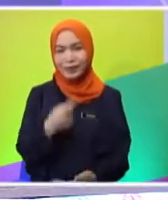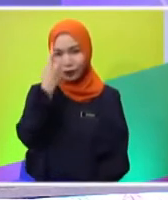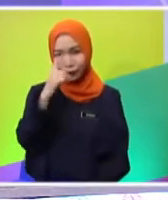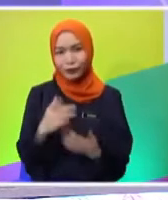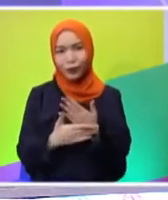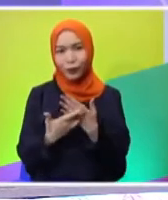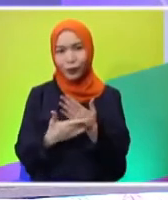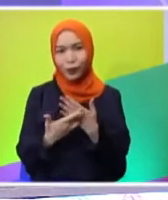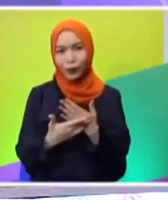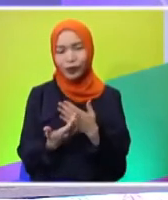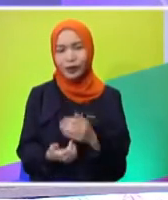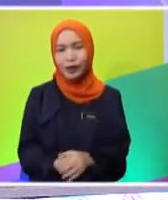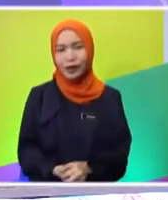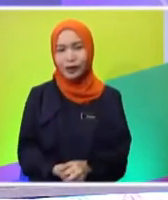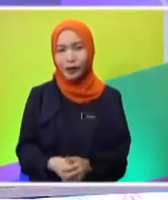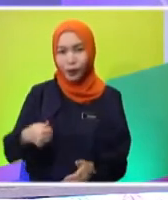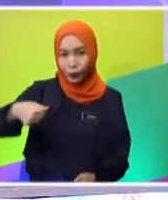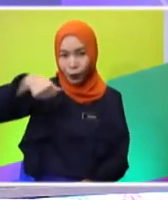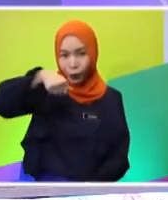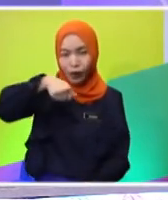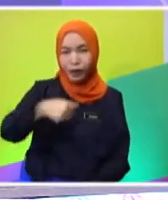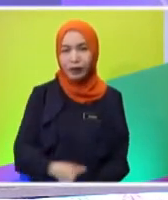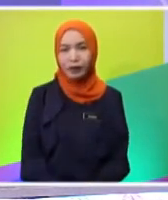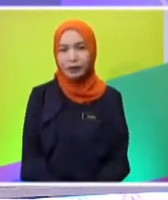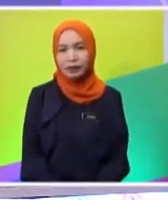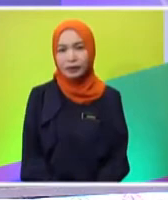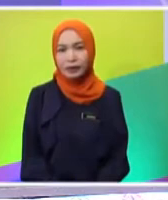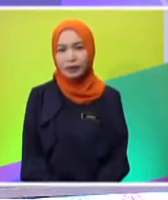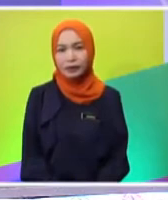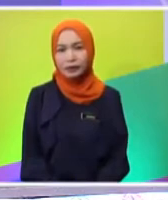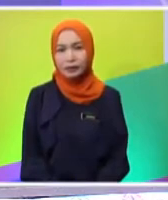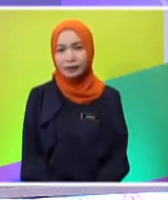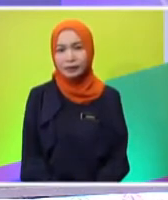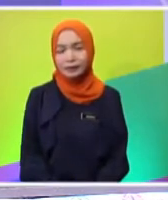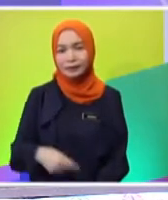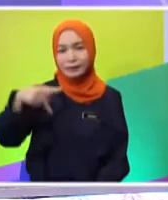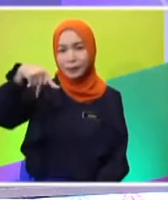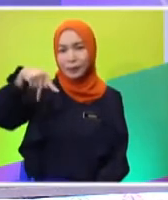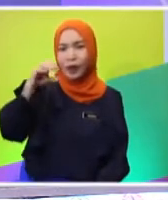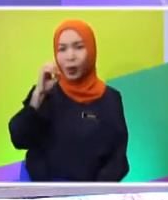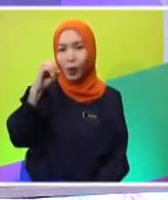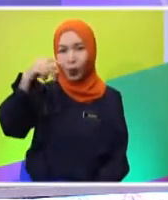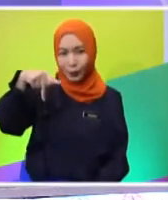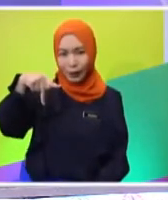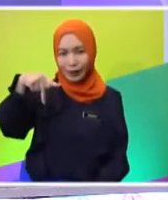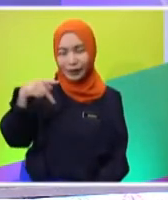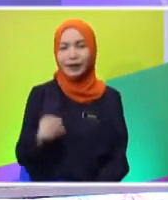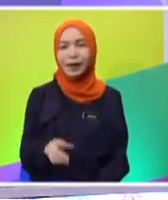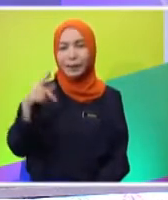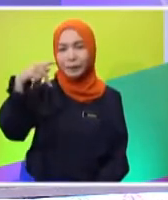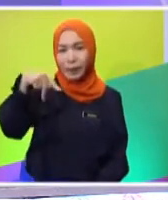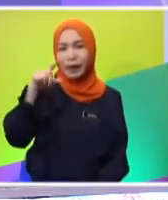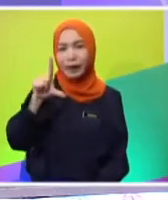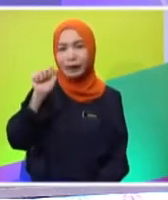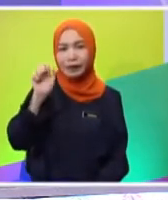mudah menuangkan aplas Software is ke dalam acuan kita tadinya kalau nanti kita jadi susah ea untuk menuangkannya